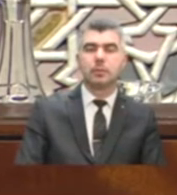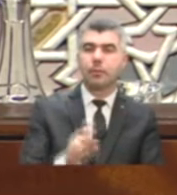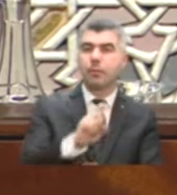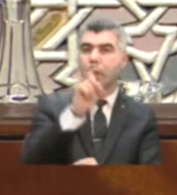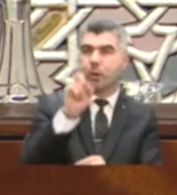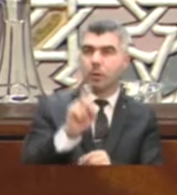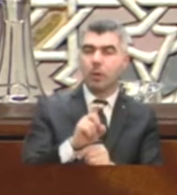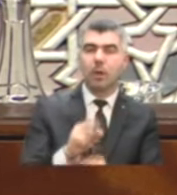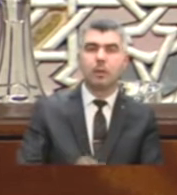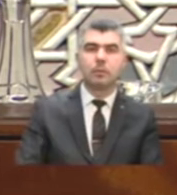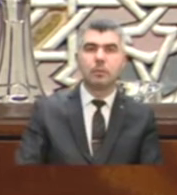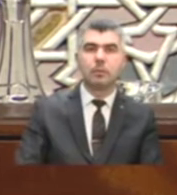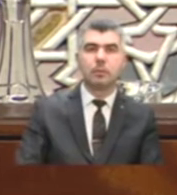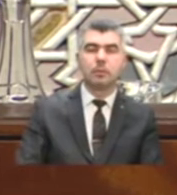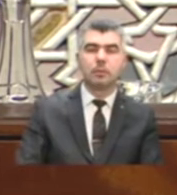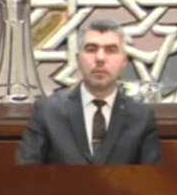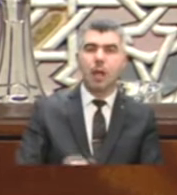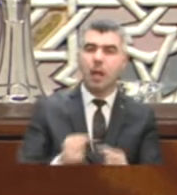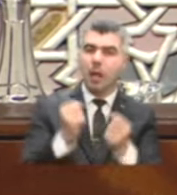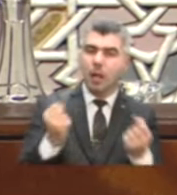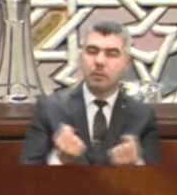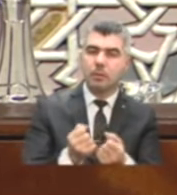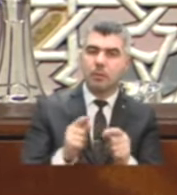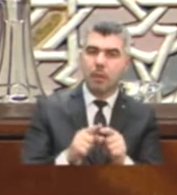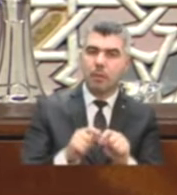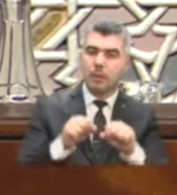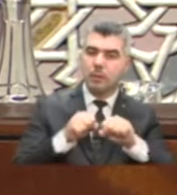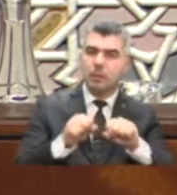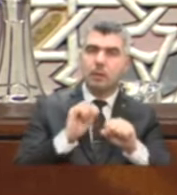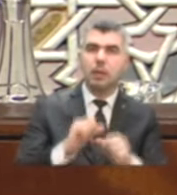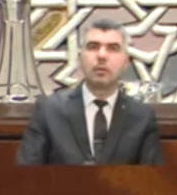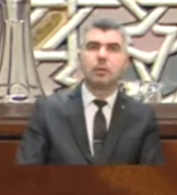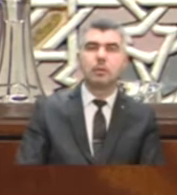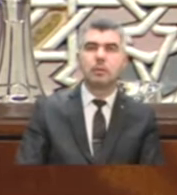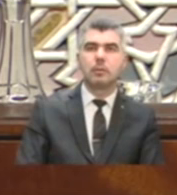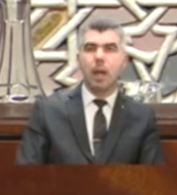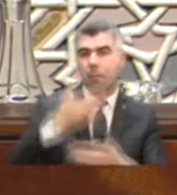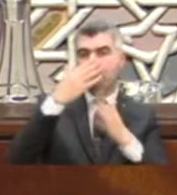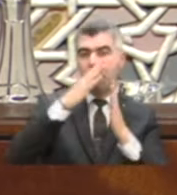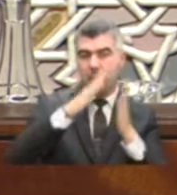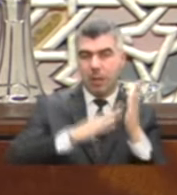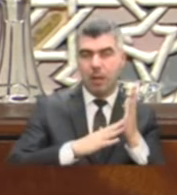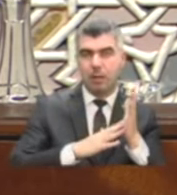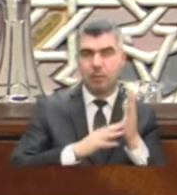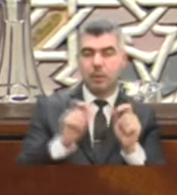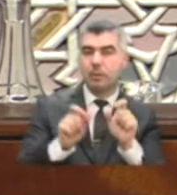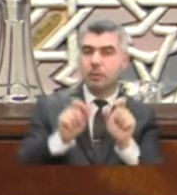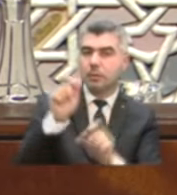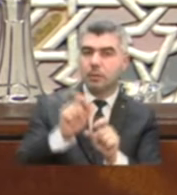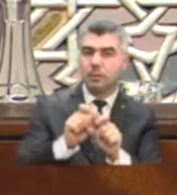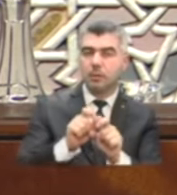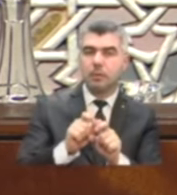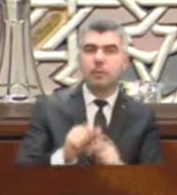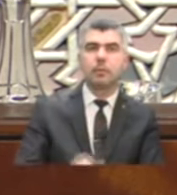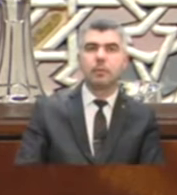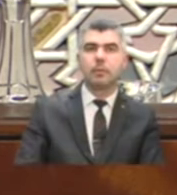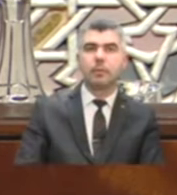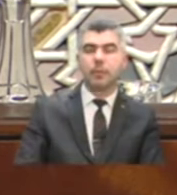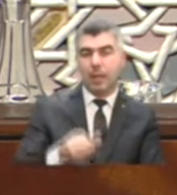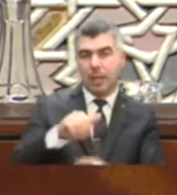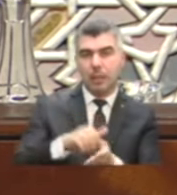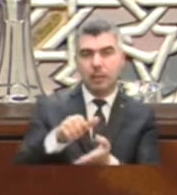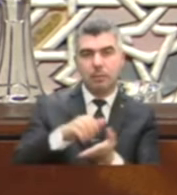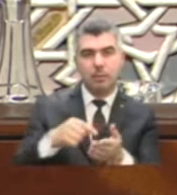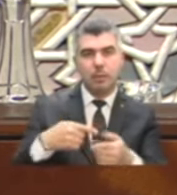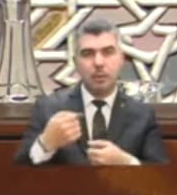سؤال آني عن نهوض بقطاع المعادن بالمغرب للسيدات والسادة النواب محترمين من فريق